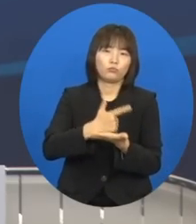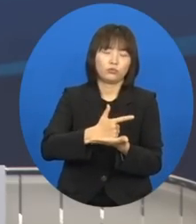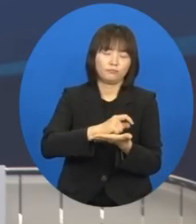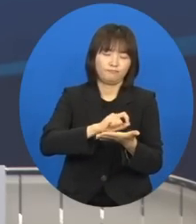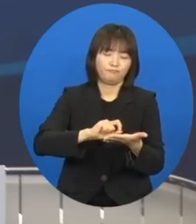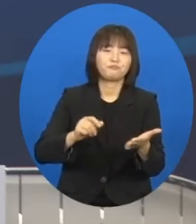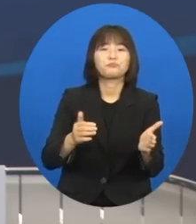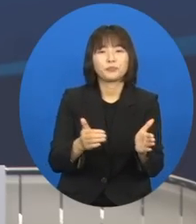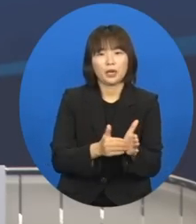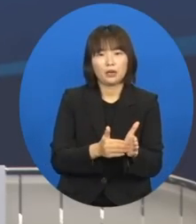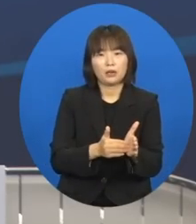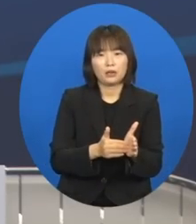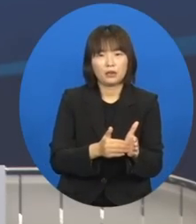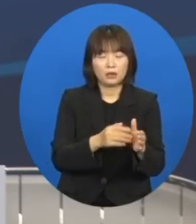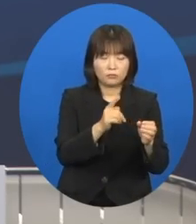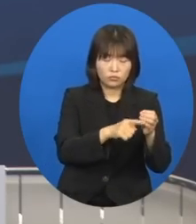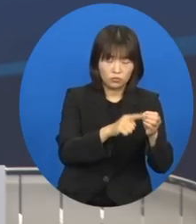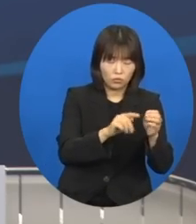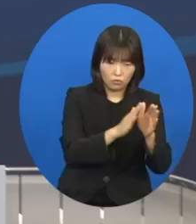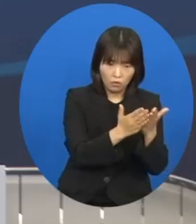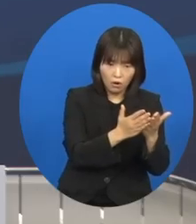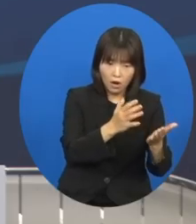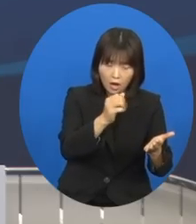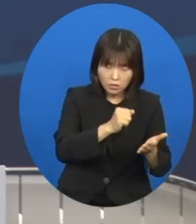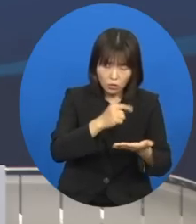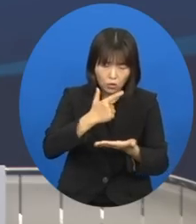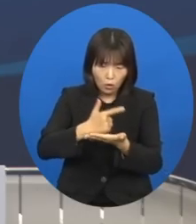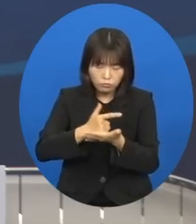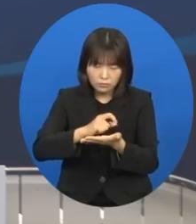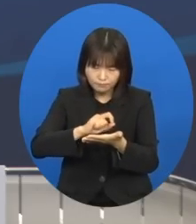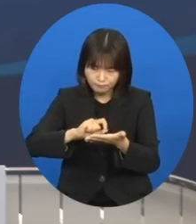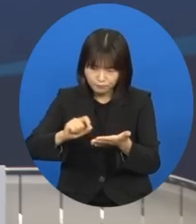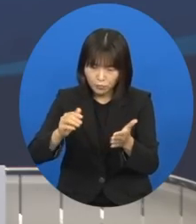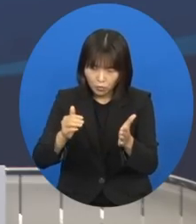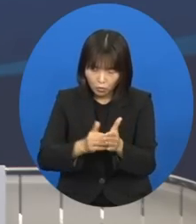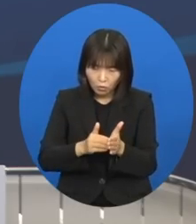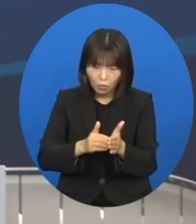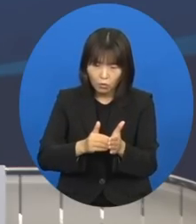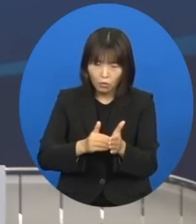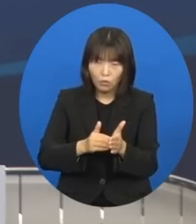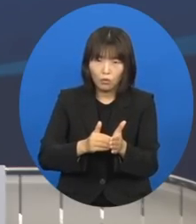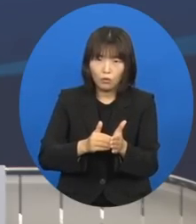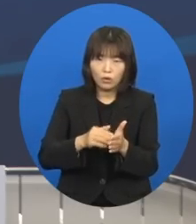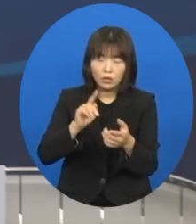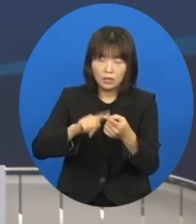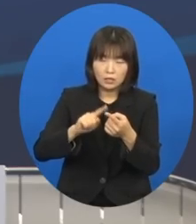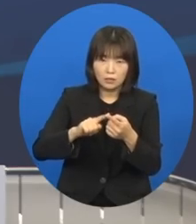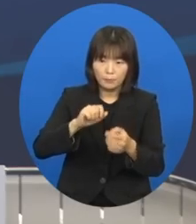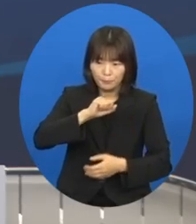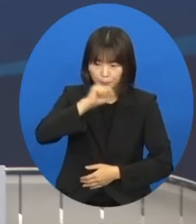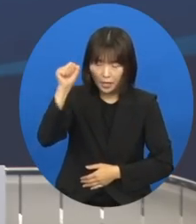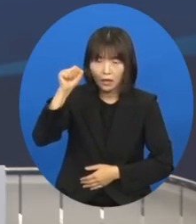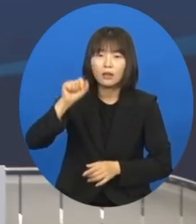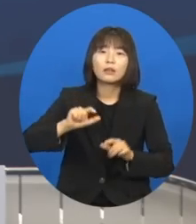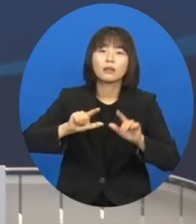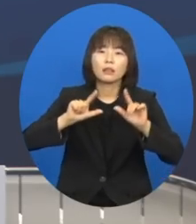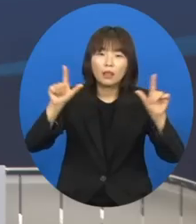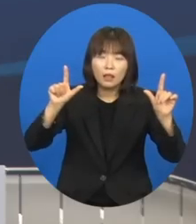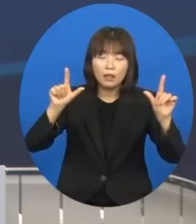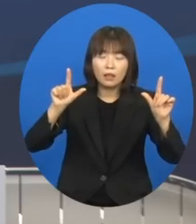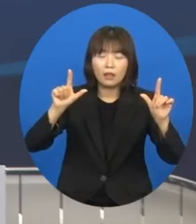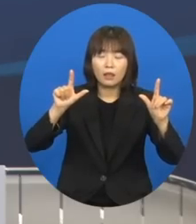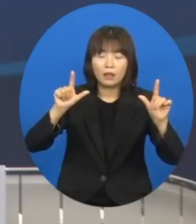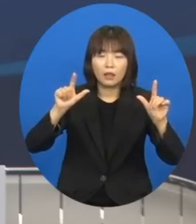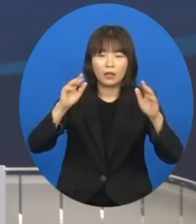불교 경전을 가지고 논문을 썼고 그날 학위가 통과된 날 제가 집에 왔는데